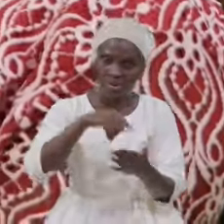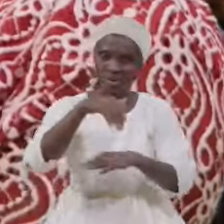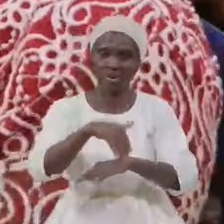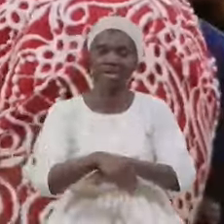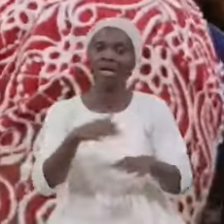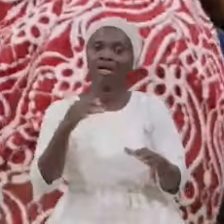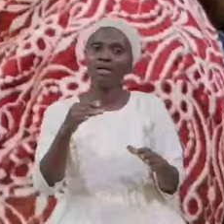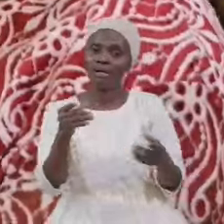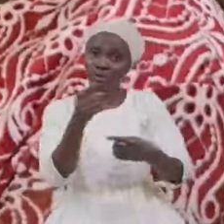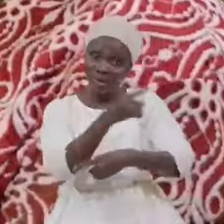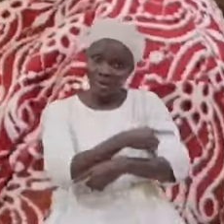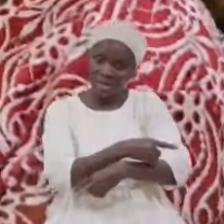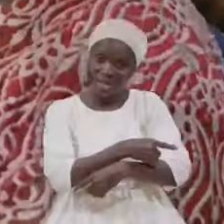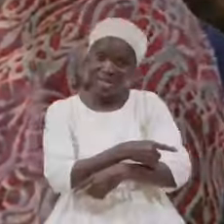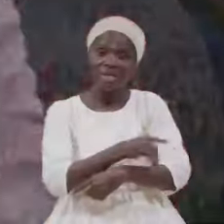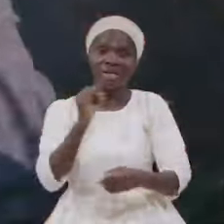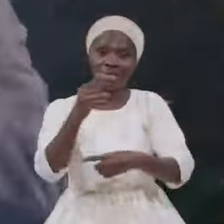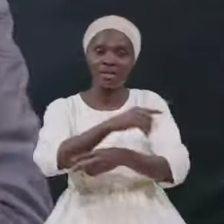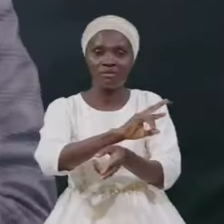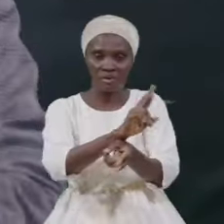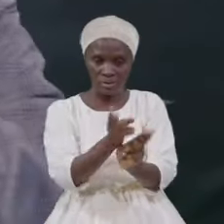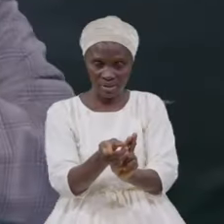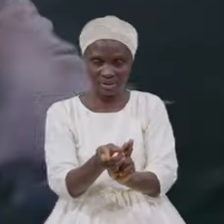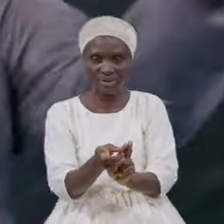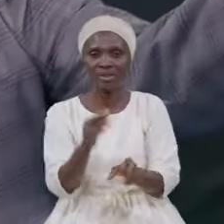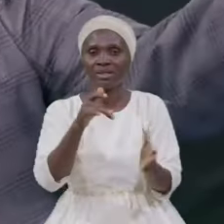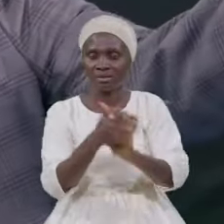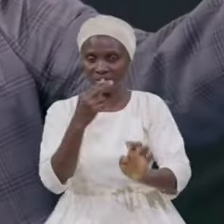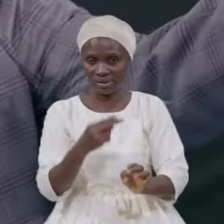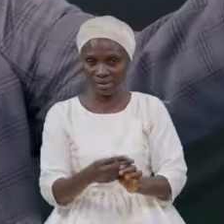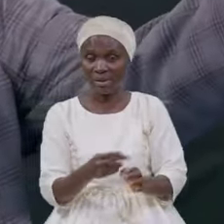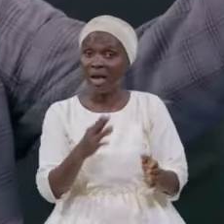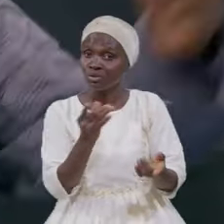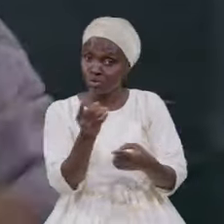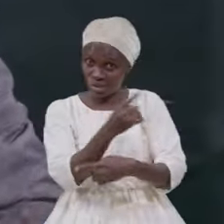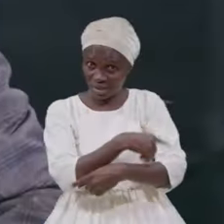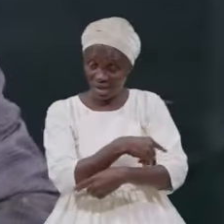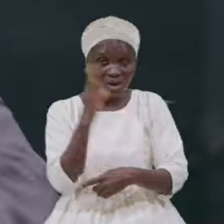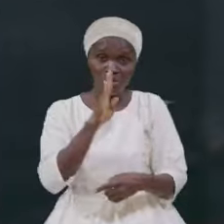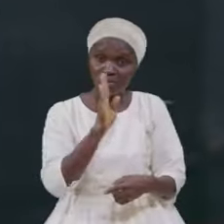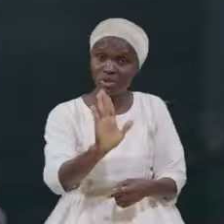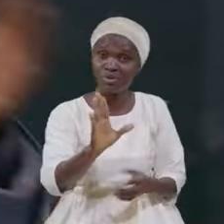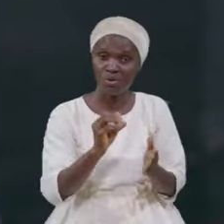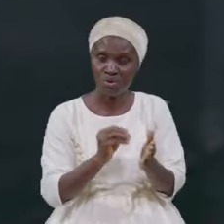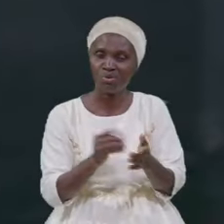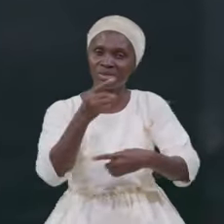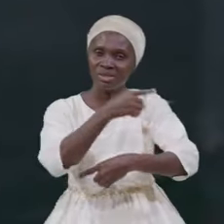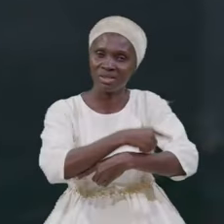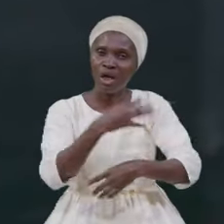de Jésus. Et ce sera ton jour de réconciliation, le jour